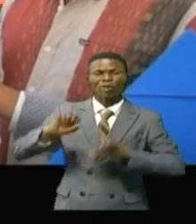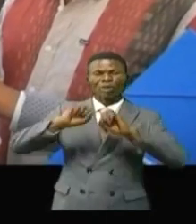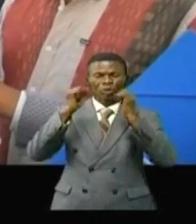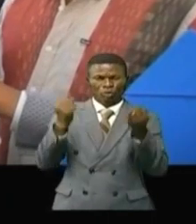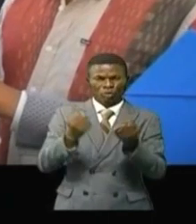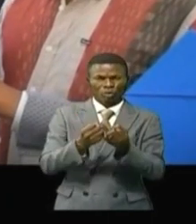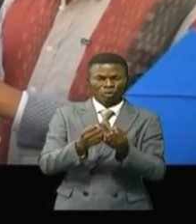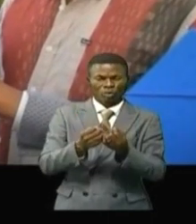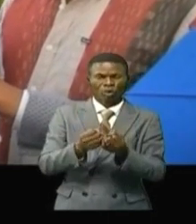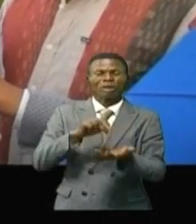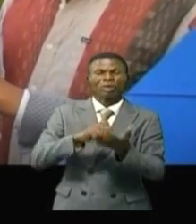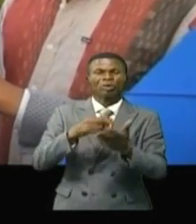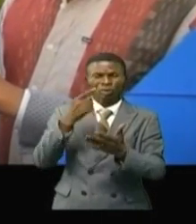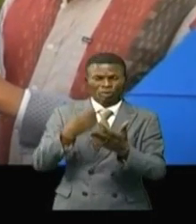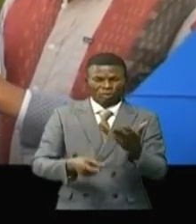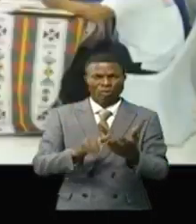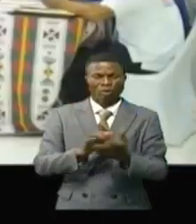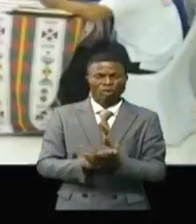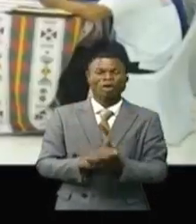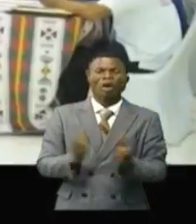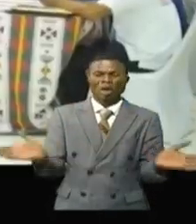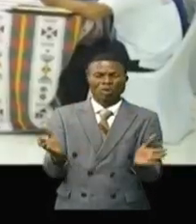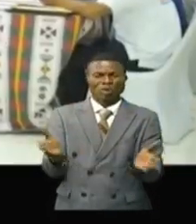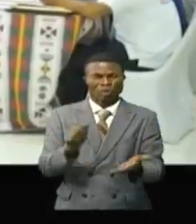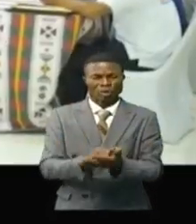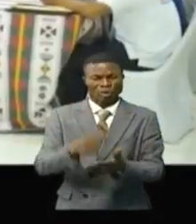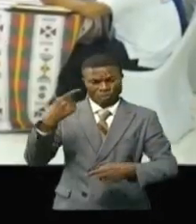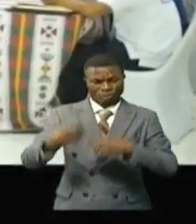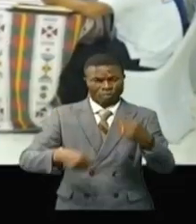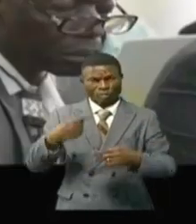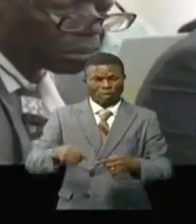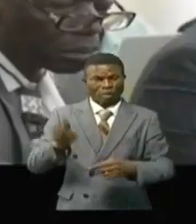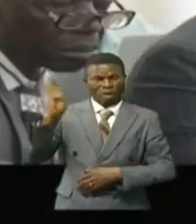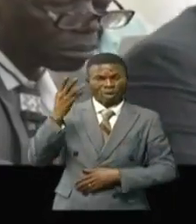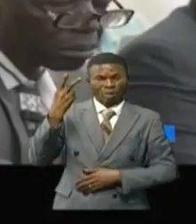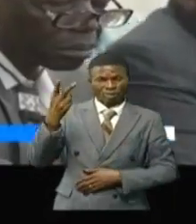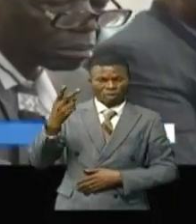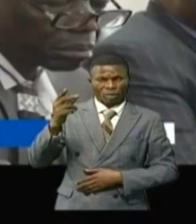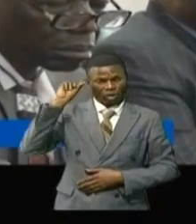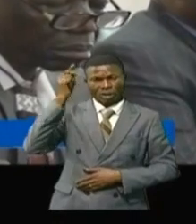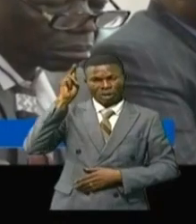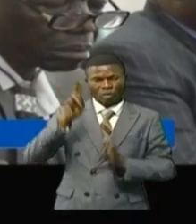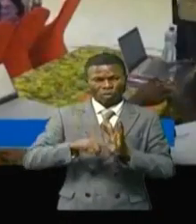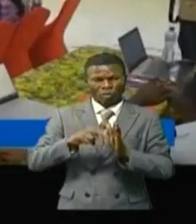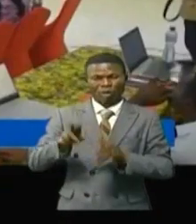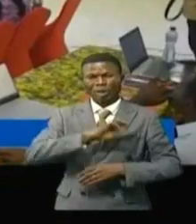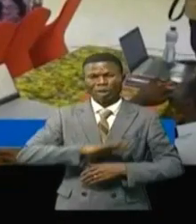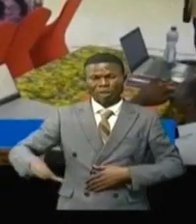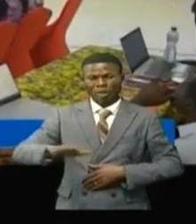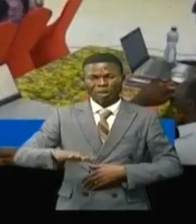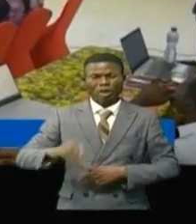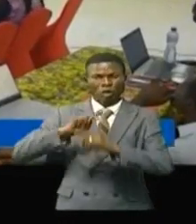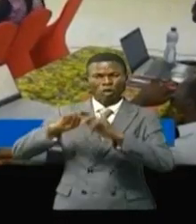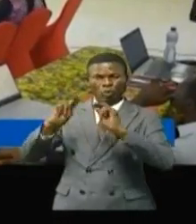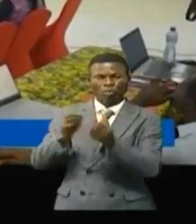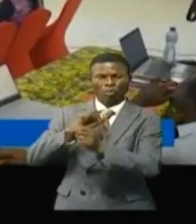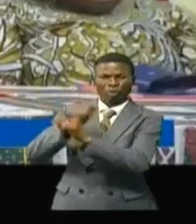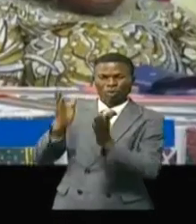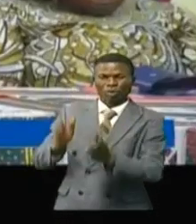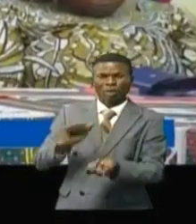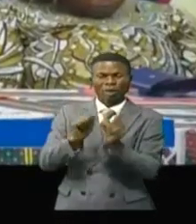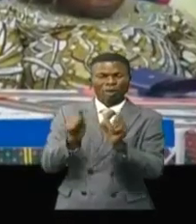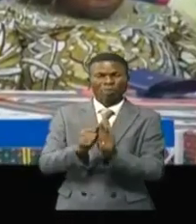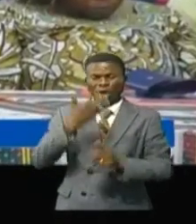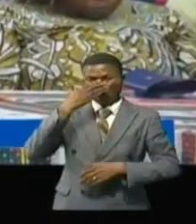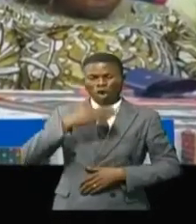dit réactivation, ça veut dire que c'était déjà activé. Ces discussions des Bibois 2 entre le gouvernement de la République et les bancs syndicales du secteur de la